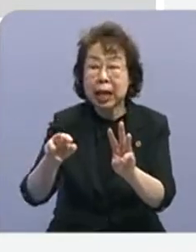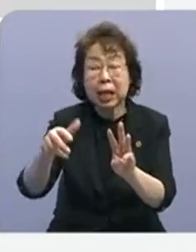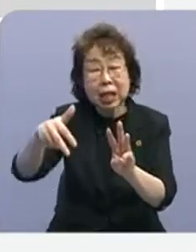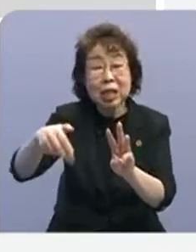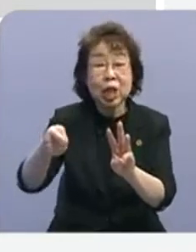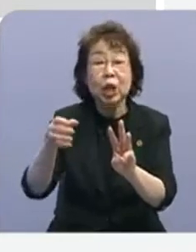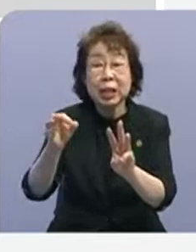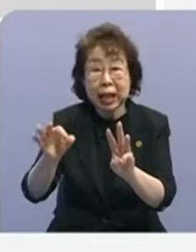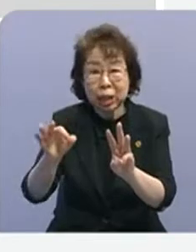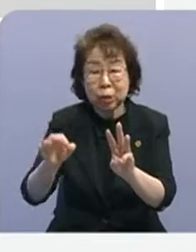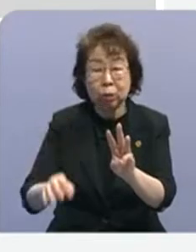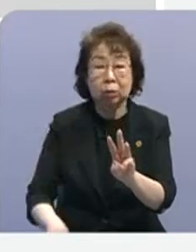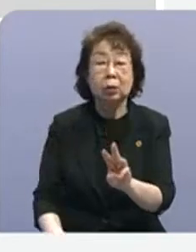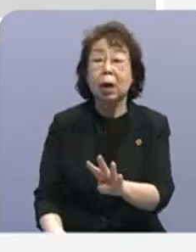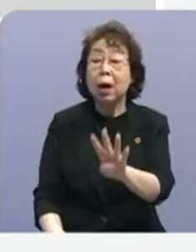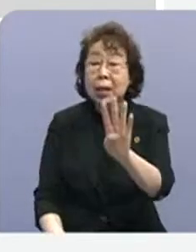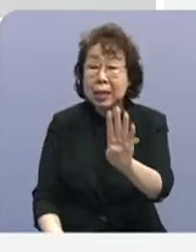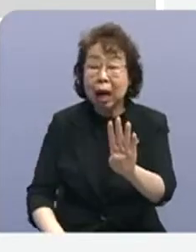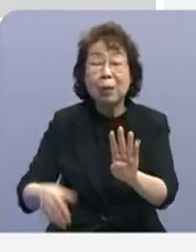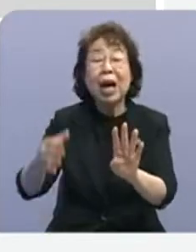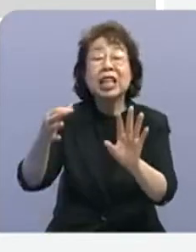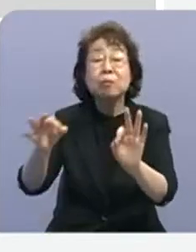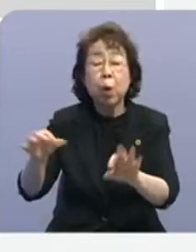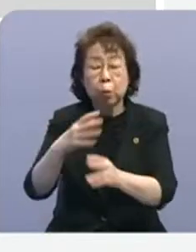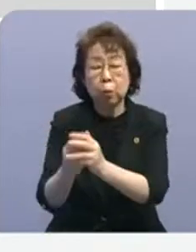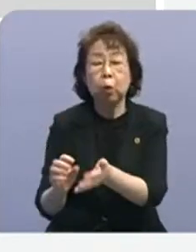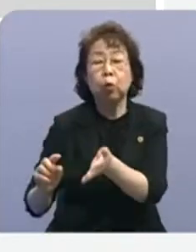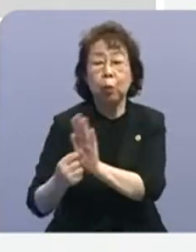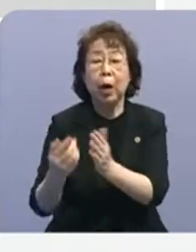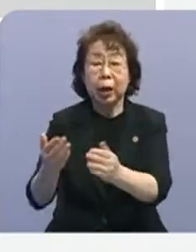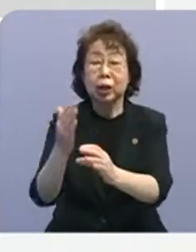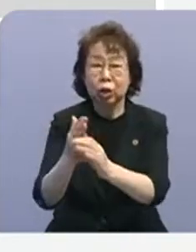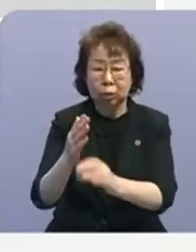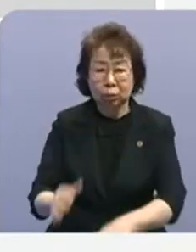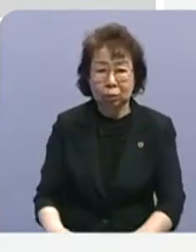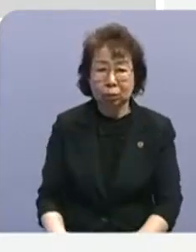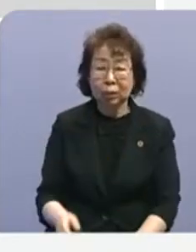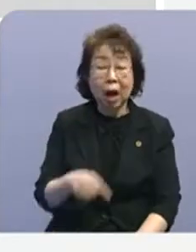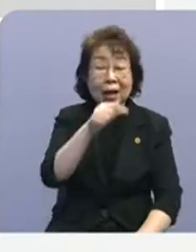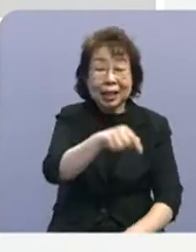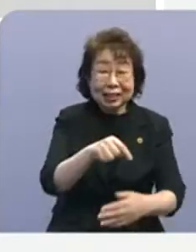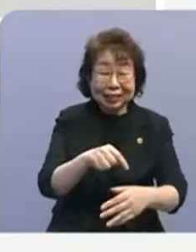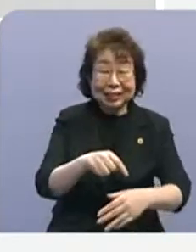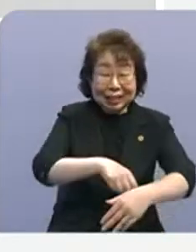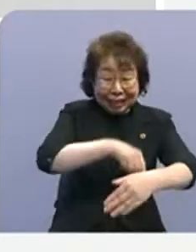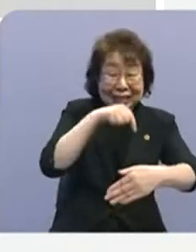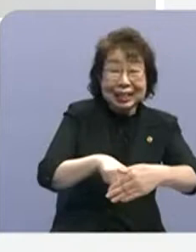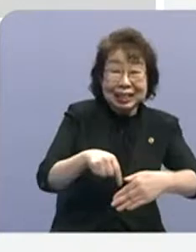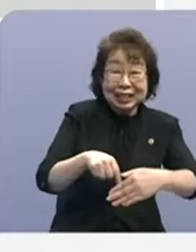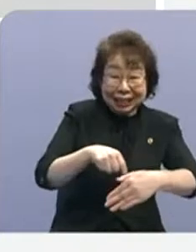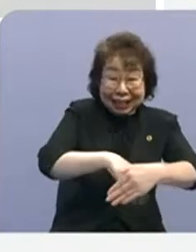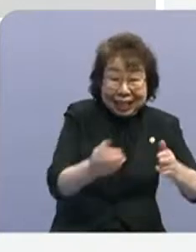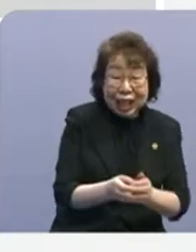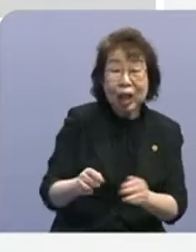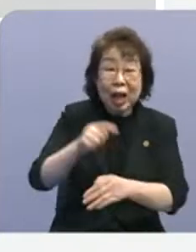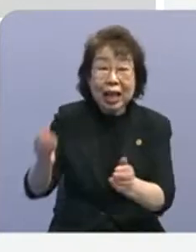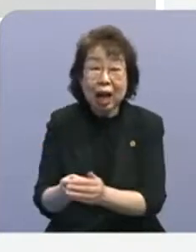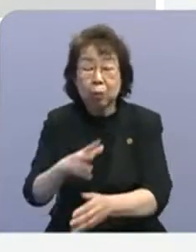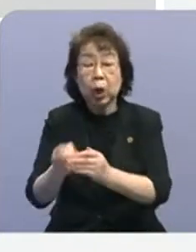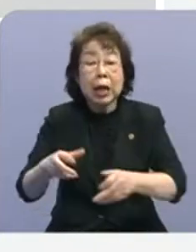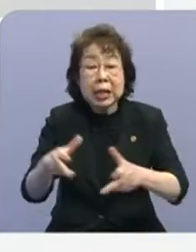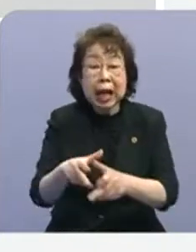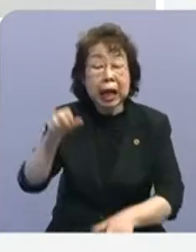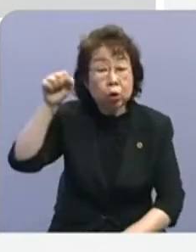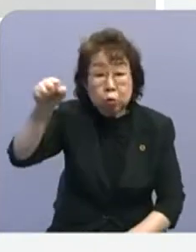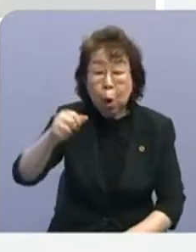속 전 교통문화 연수원장 등을 배치 했습니다 그런데 양당의 이번 비례대표 명단에는 장애인 후보를